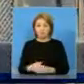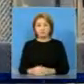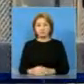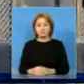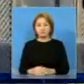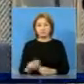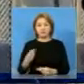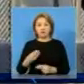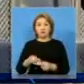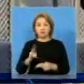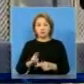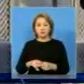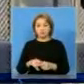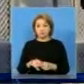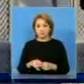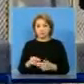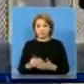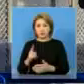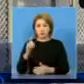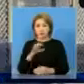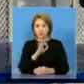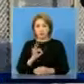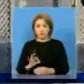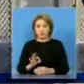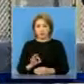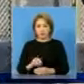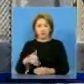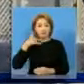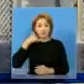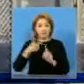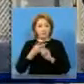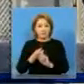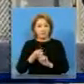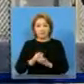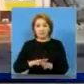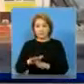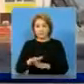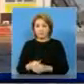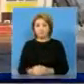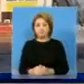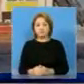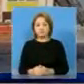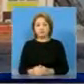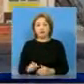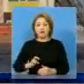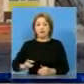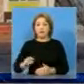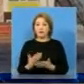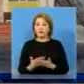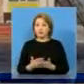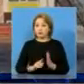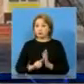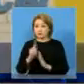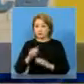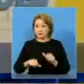Осы қондырғылар арқасында 100% сотовый байланыспен қамтылатын боламыз. Аудан орталығынан бой көтерген